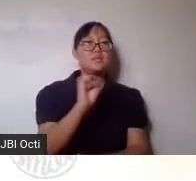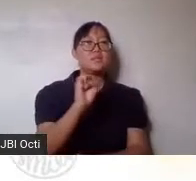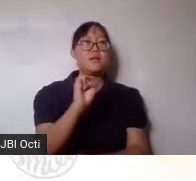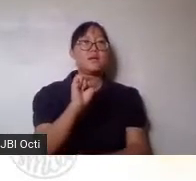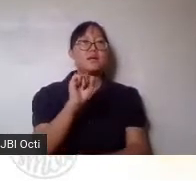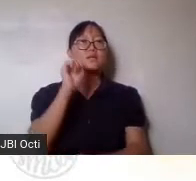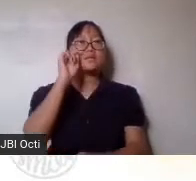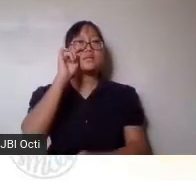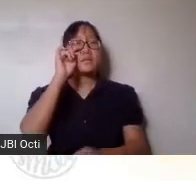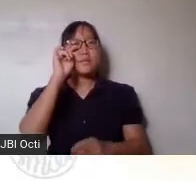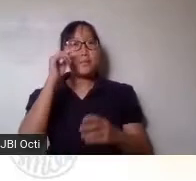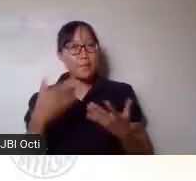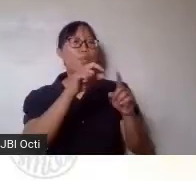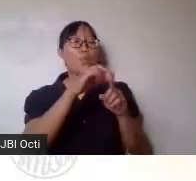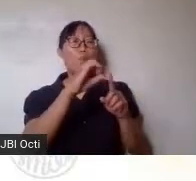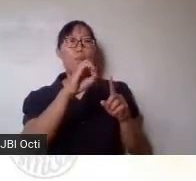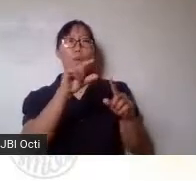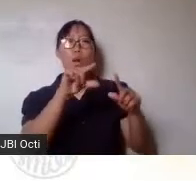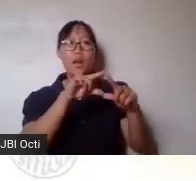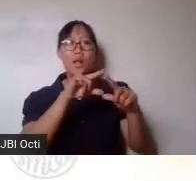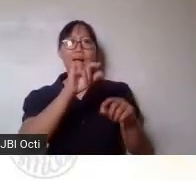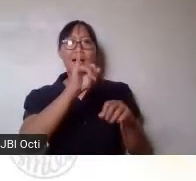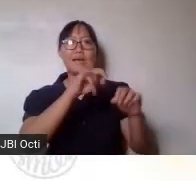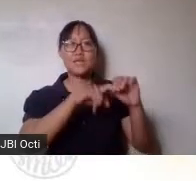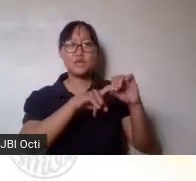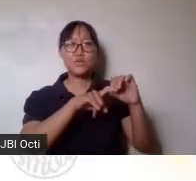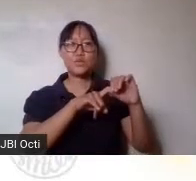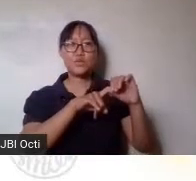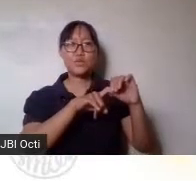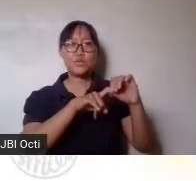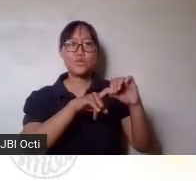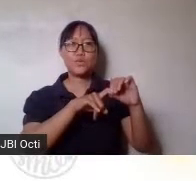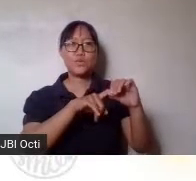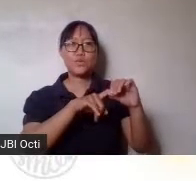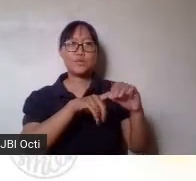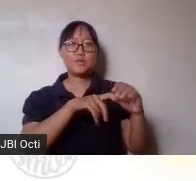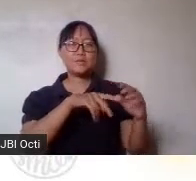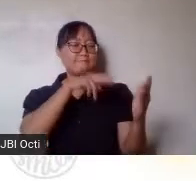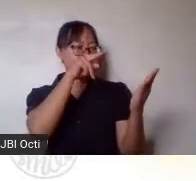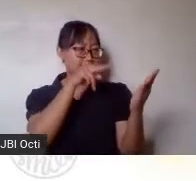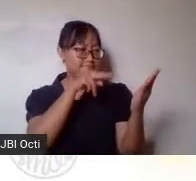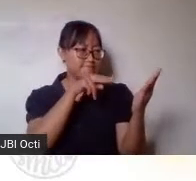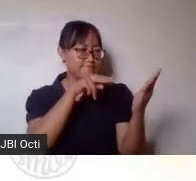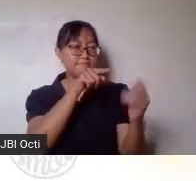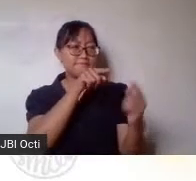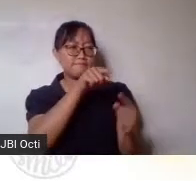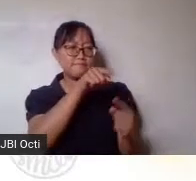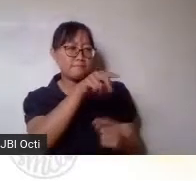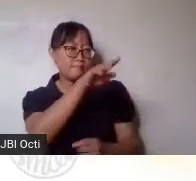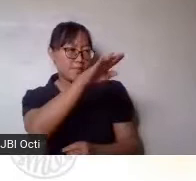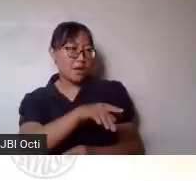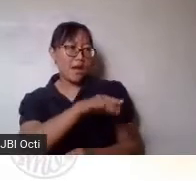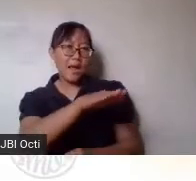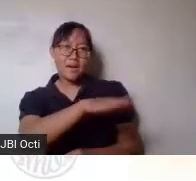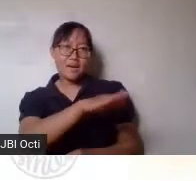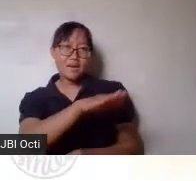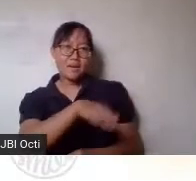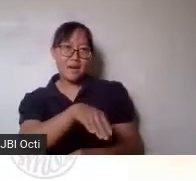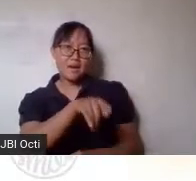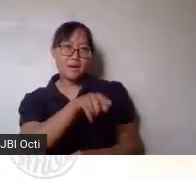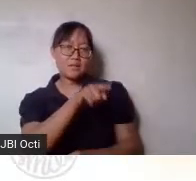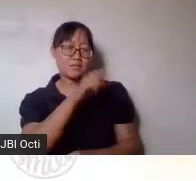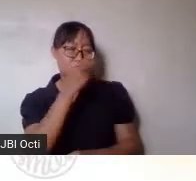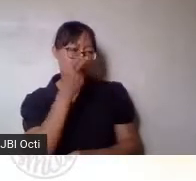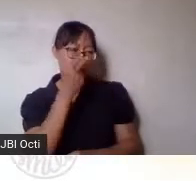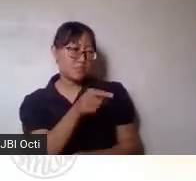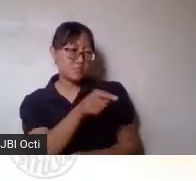kasus-kasus ini, kita tentu akan bisa menempatkan dengan benar yang mana kemudian akan masuk ke sekolah